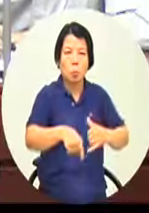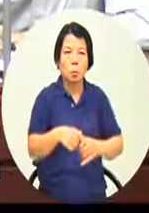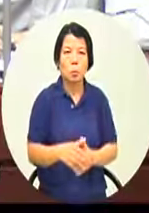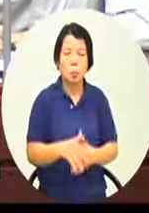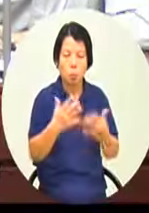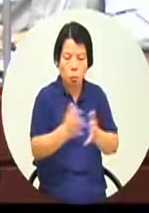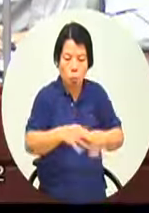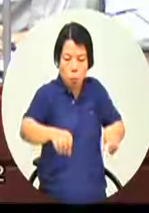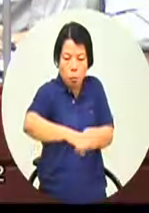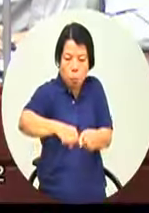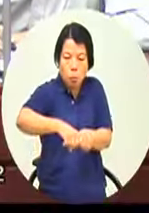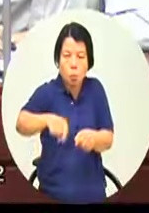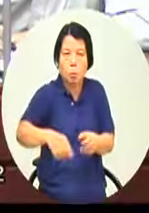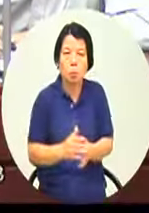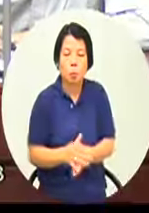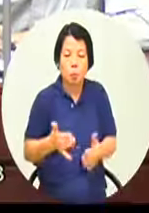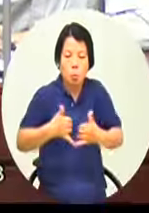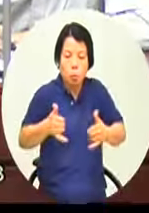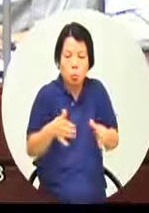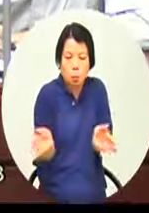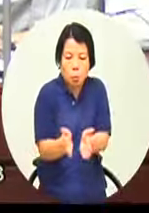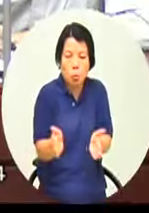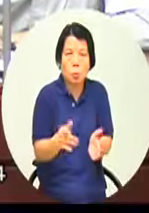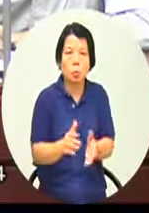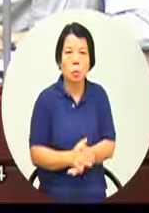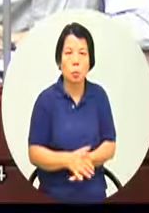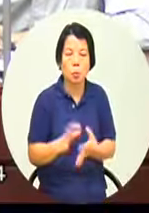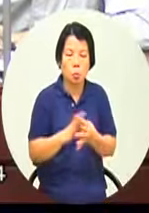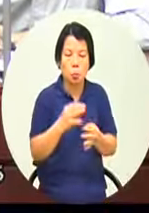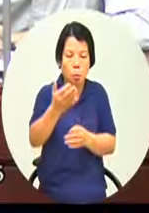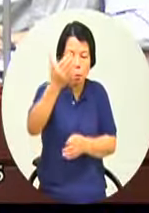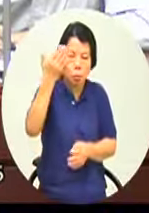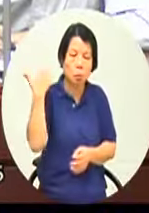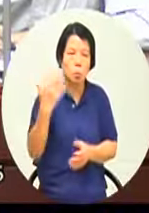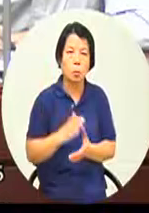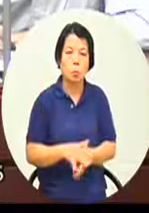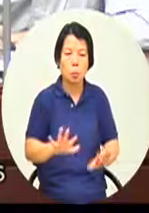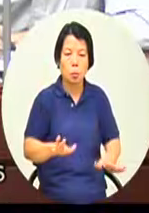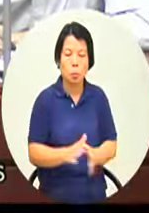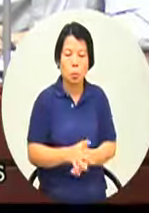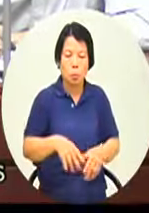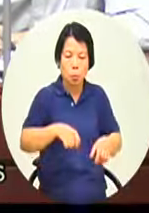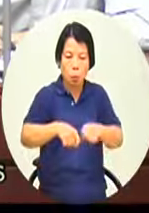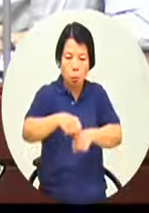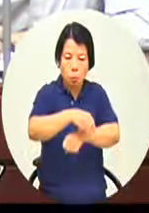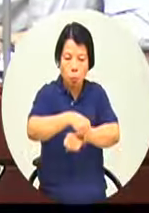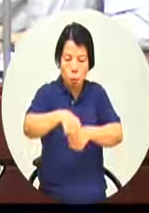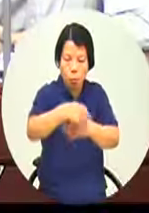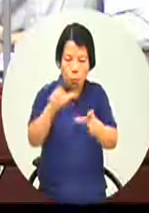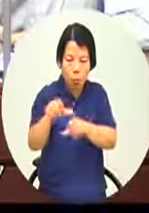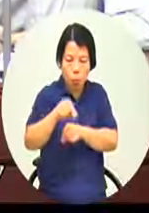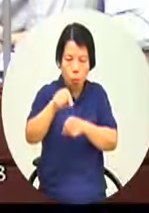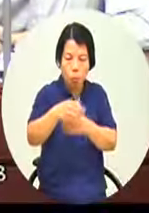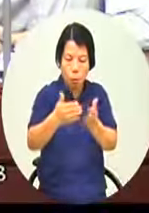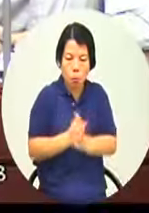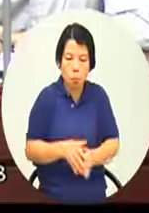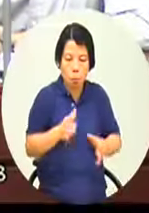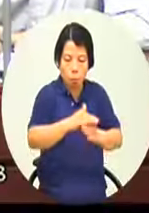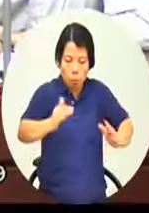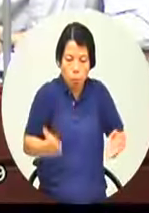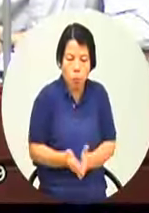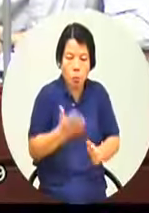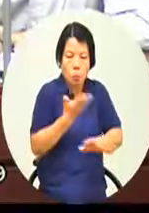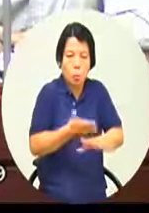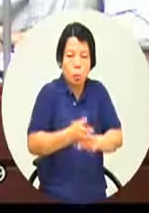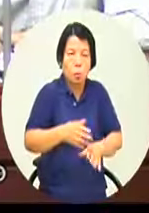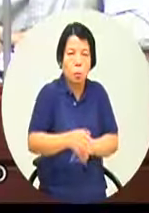管线，那道路又很小，所以我们当初的这个依照规划报告，它必须要从这个地方排一个箱涵排到我们的